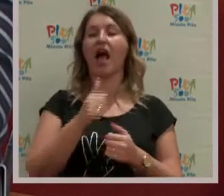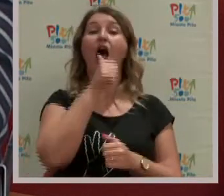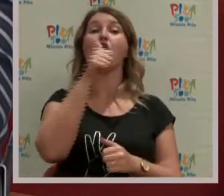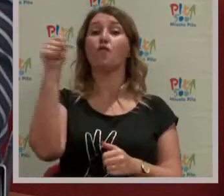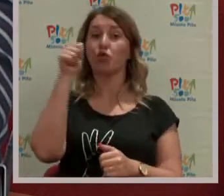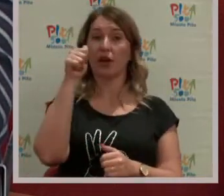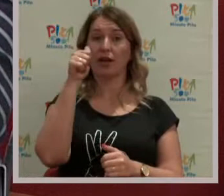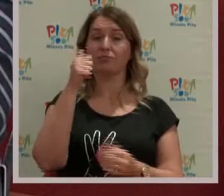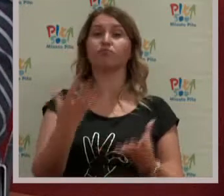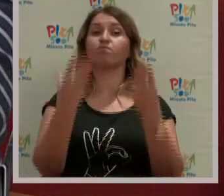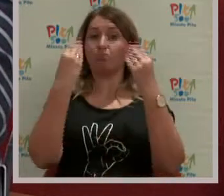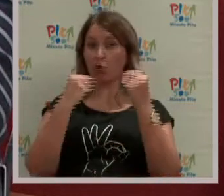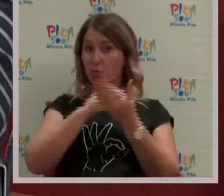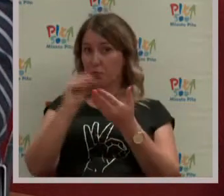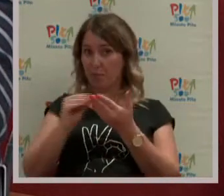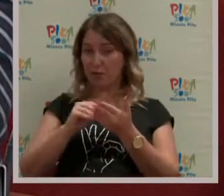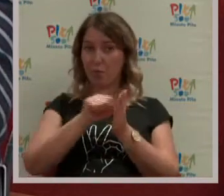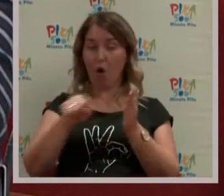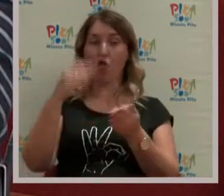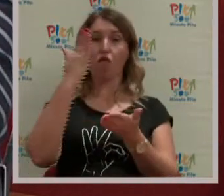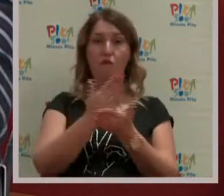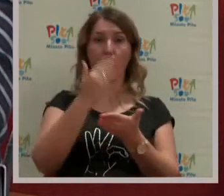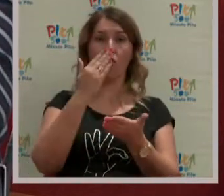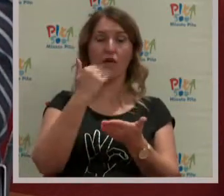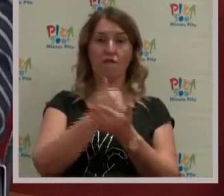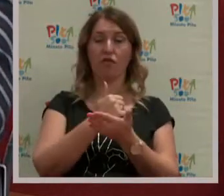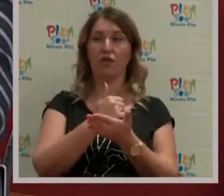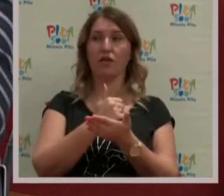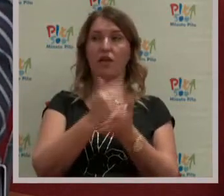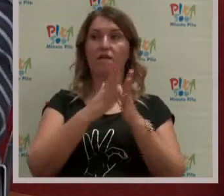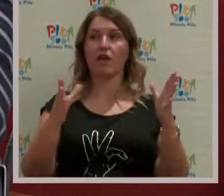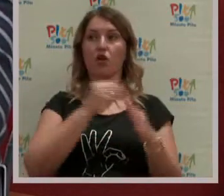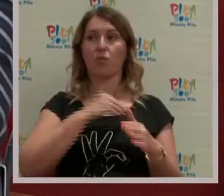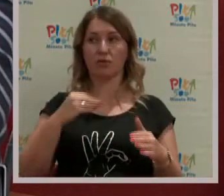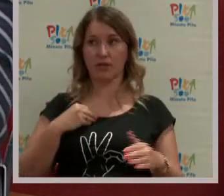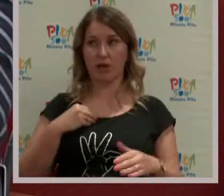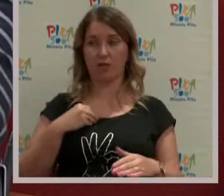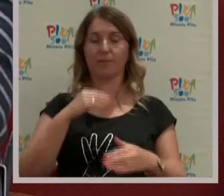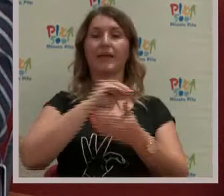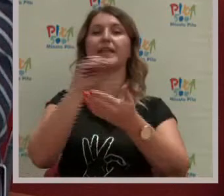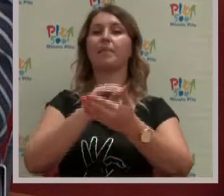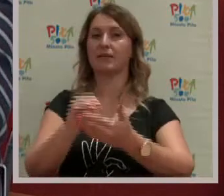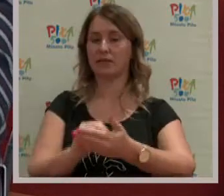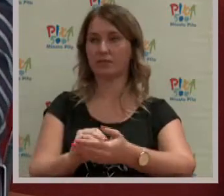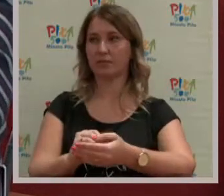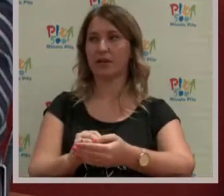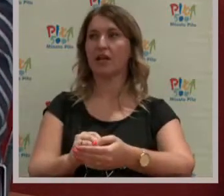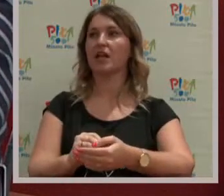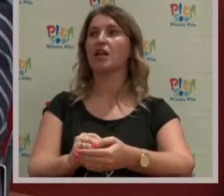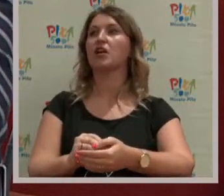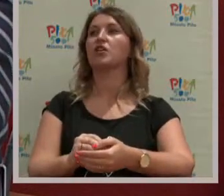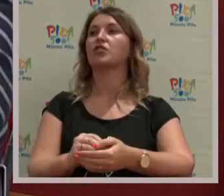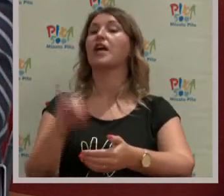wielkopolskiego że jeżeli zadeklarujemy możliwość realizacji tego przedsięwzięcia do 30